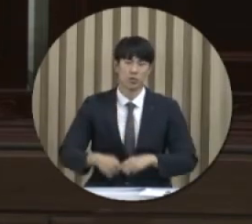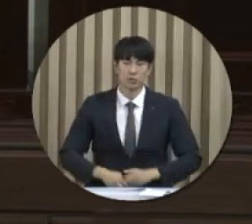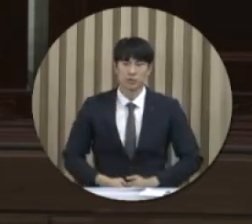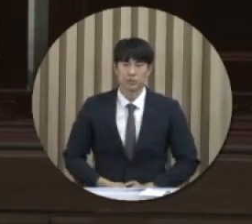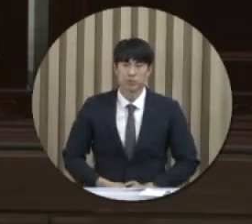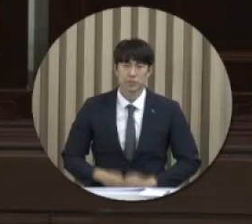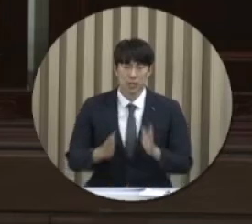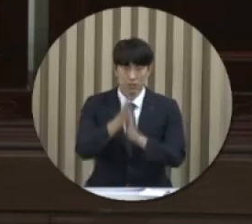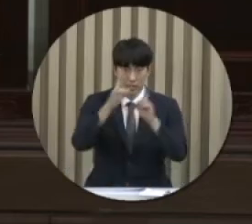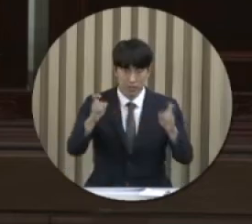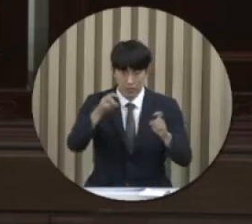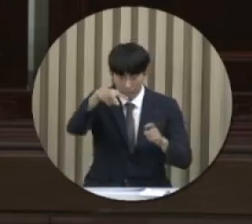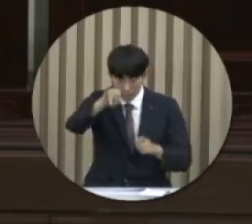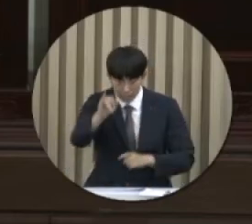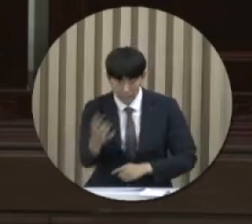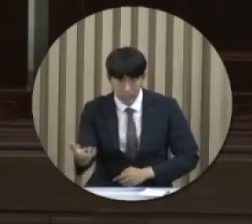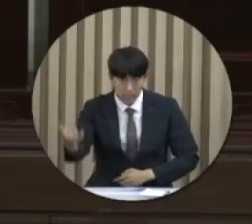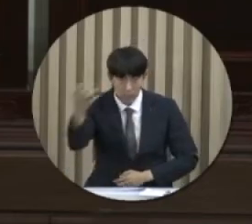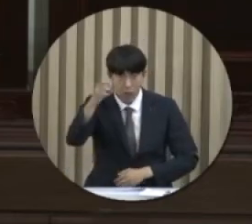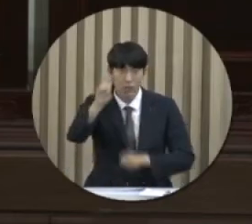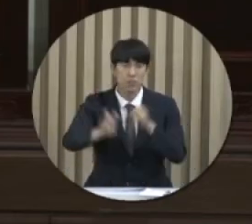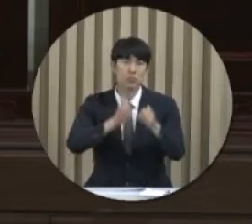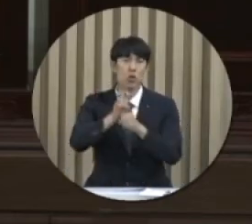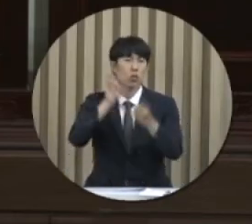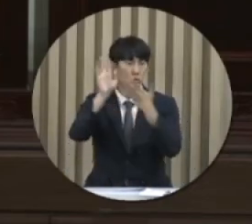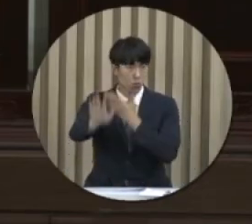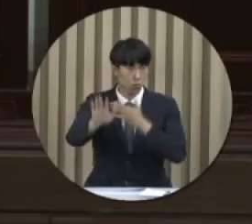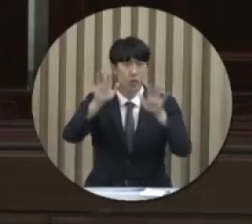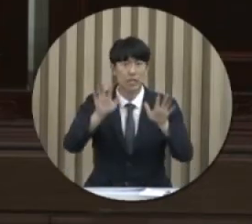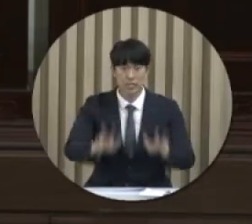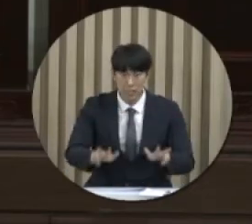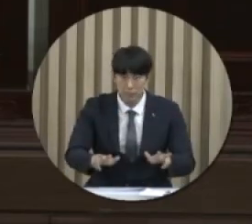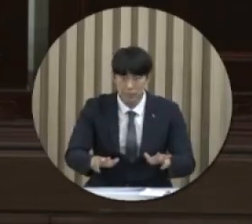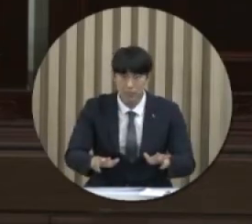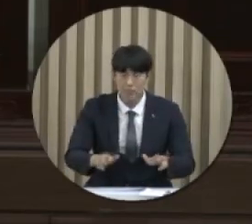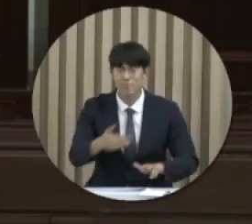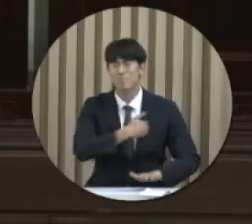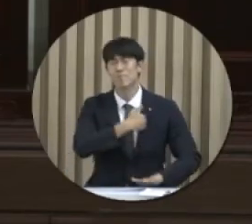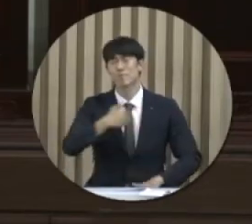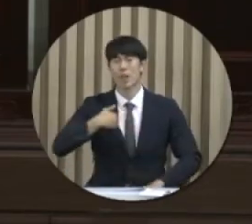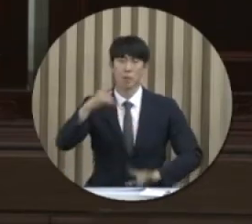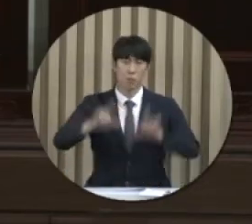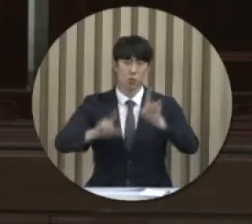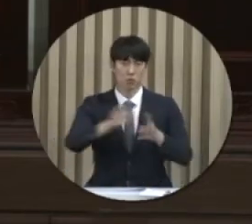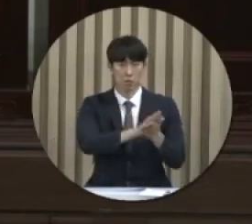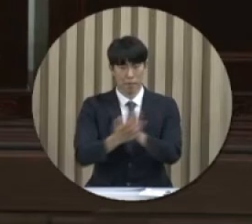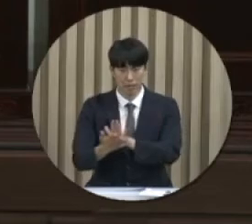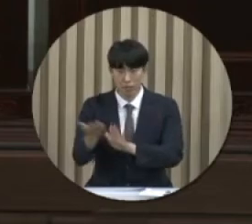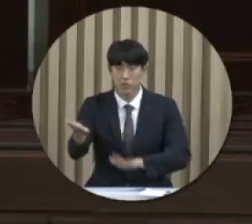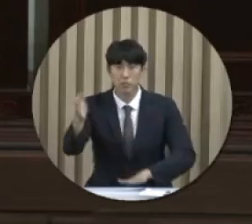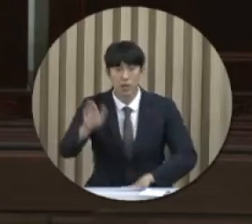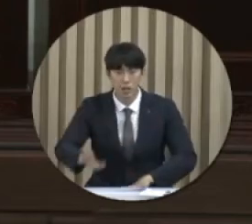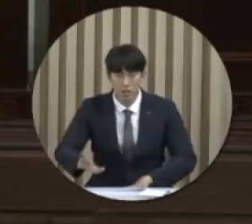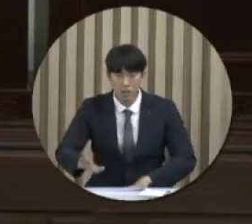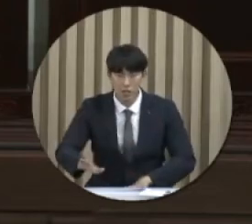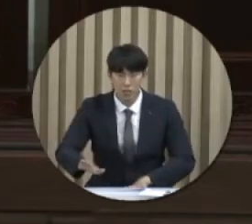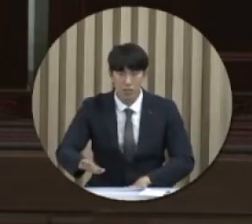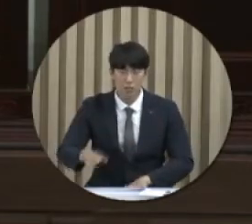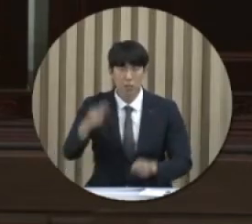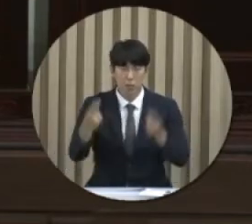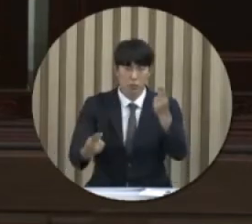화성시 승격 20년이 지난 화성의 위용은 당당한 모습으로 변화하였지만 상대적으로 병점의